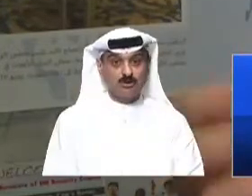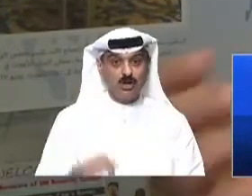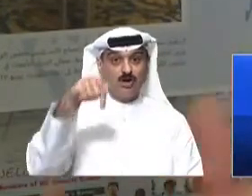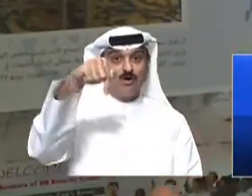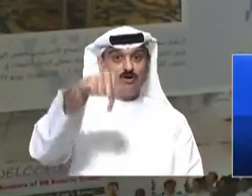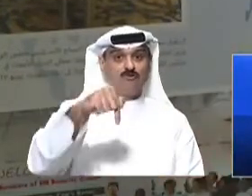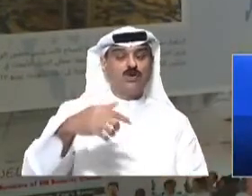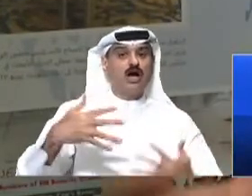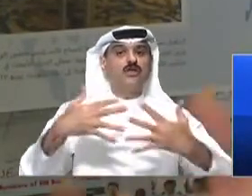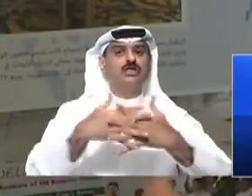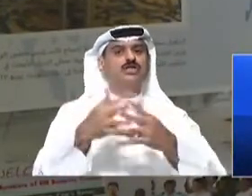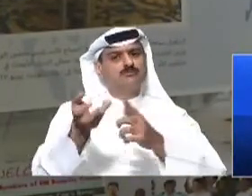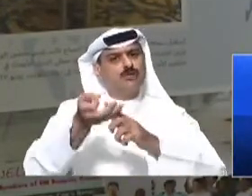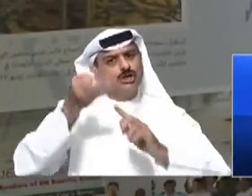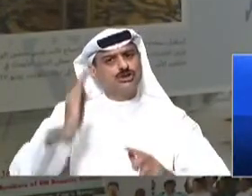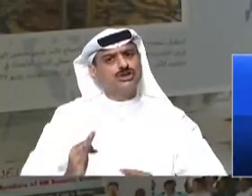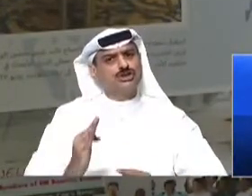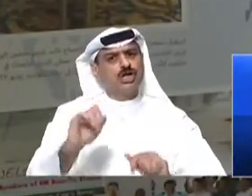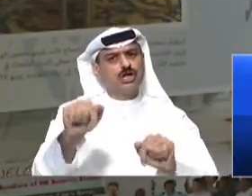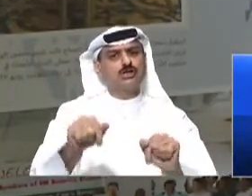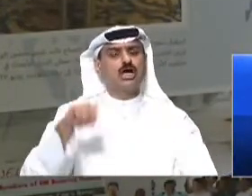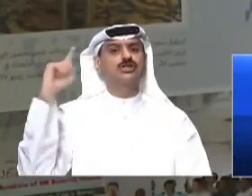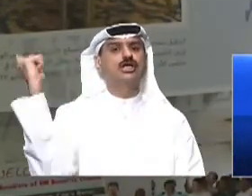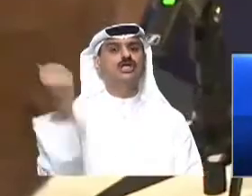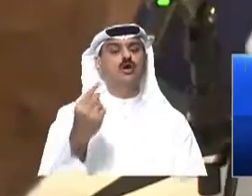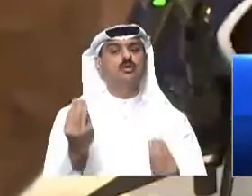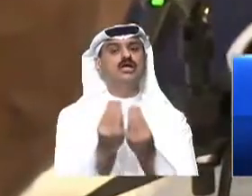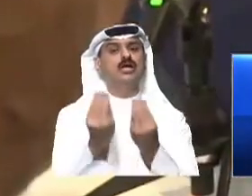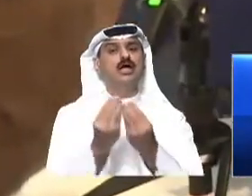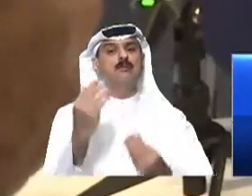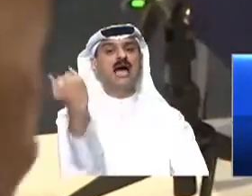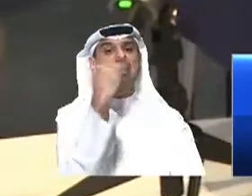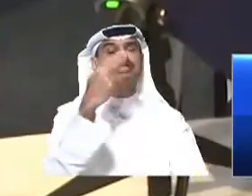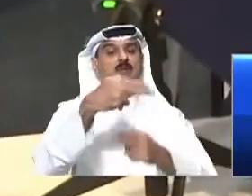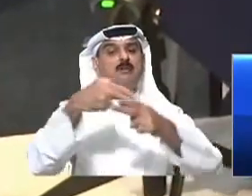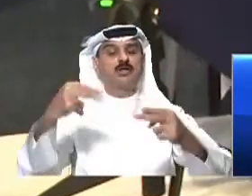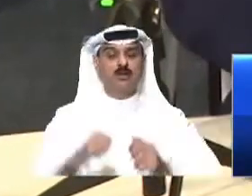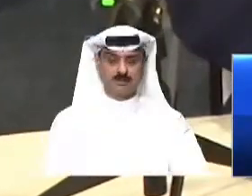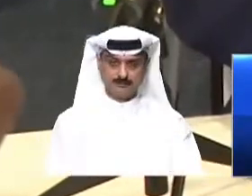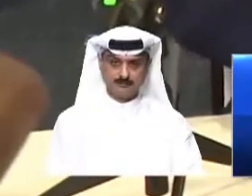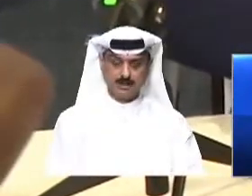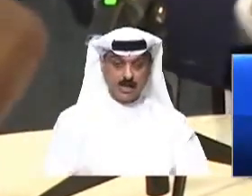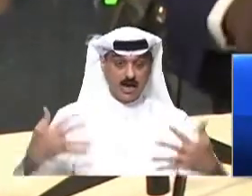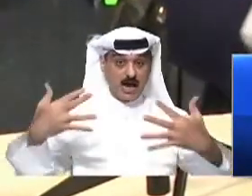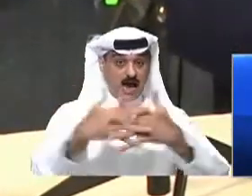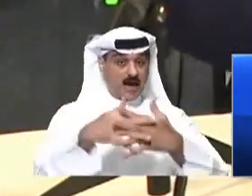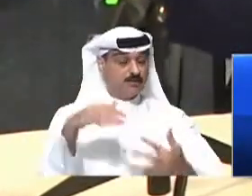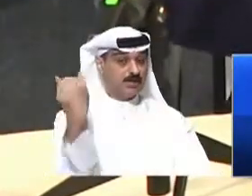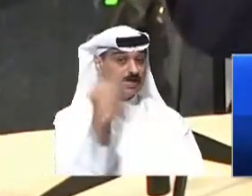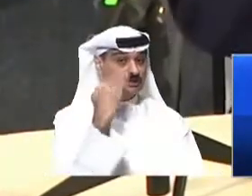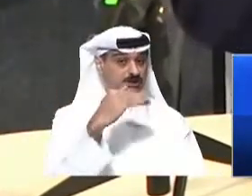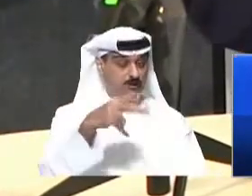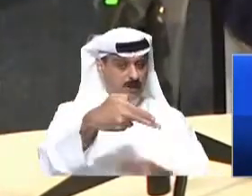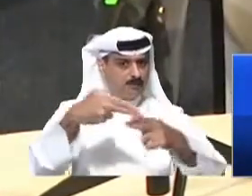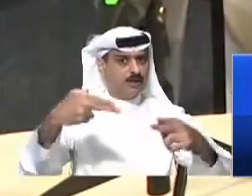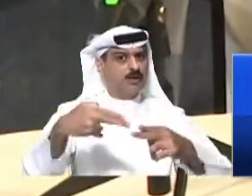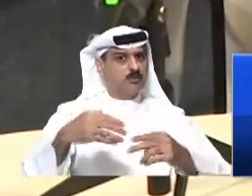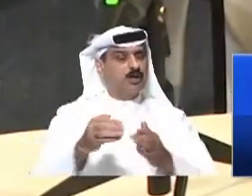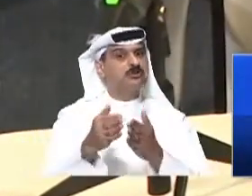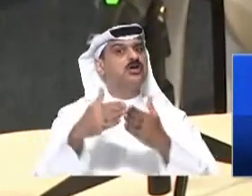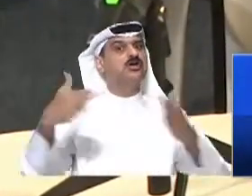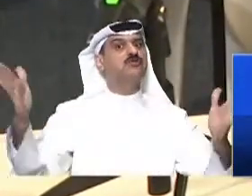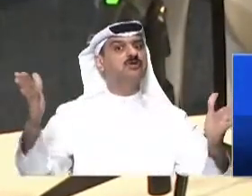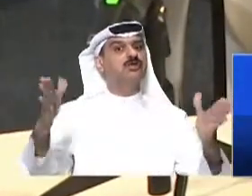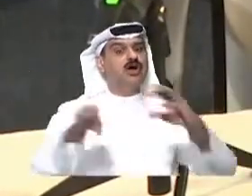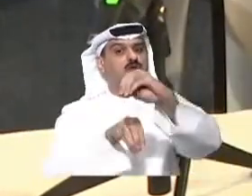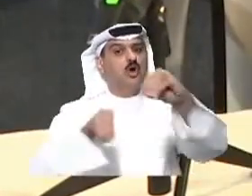المحددات والاشتراطات والابتكارات الدولية مع الشباب الكويتي. مثل هذه الشراكات ستجعل شباب الكويت أكثر انفتاحا